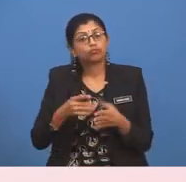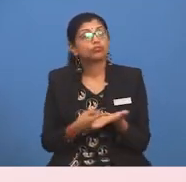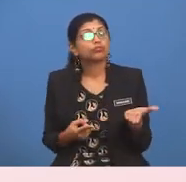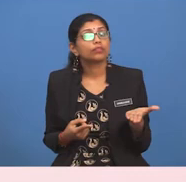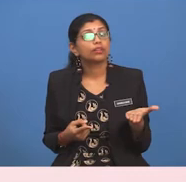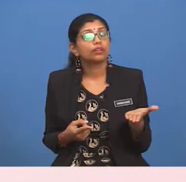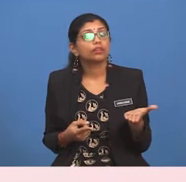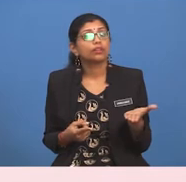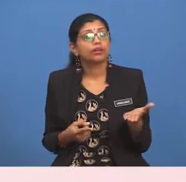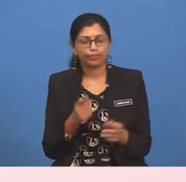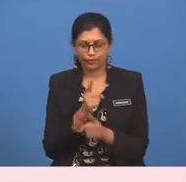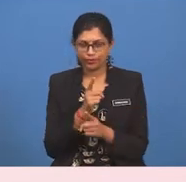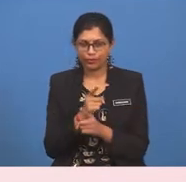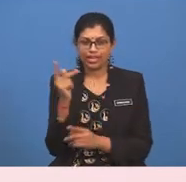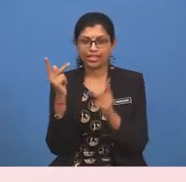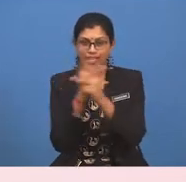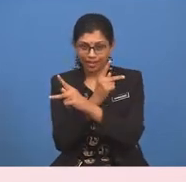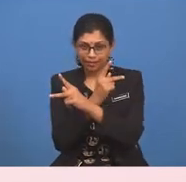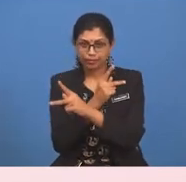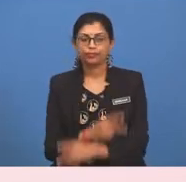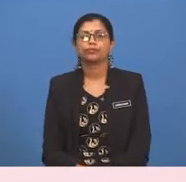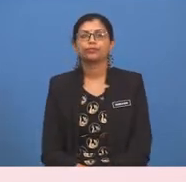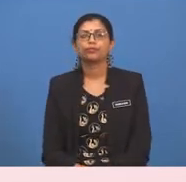Ya, tepat. Darabkan